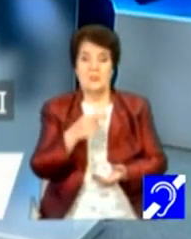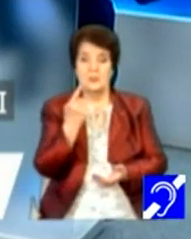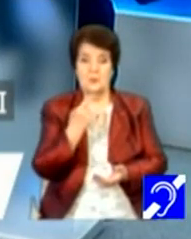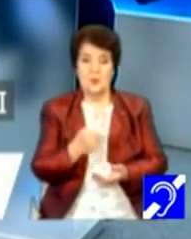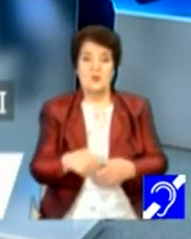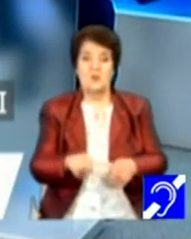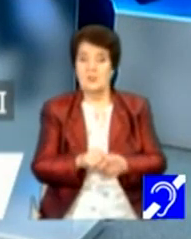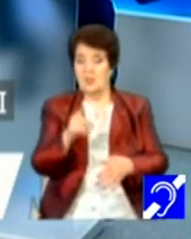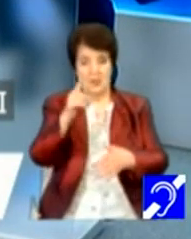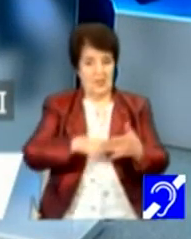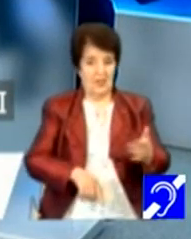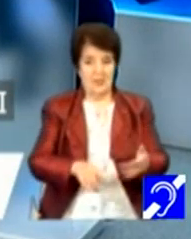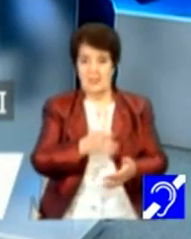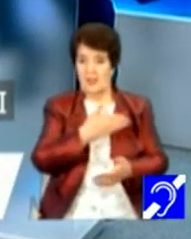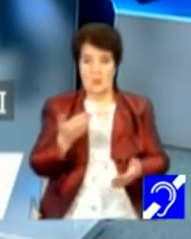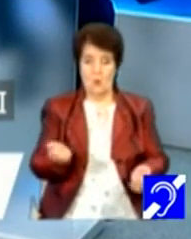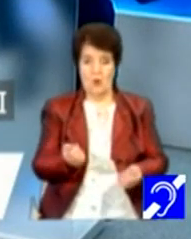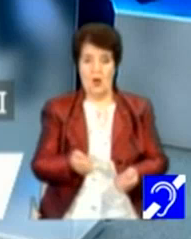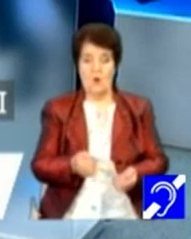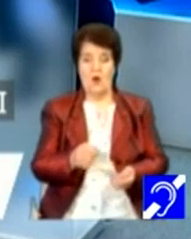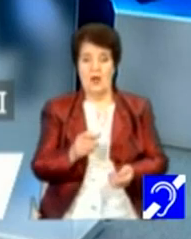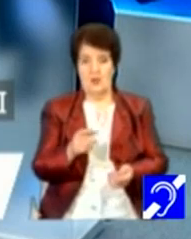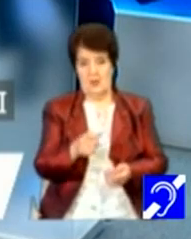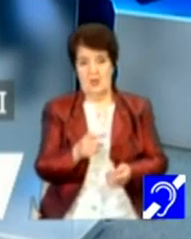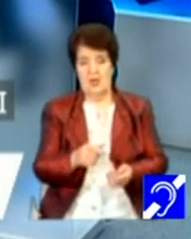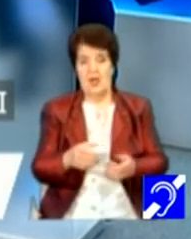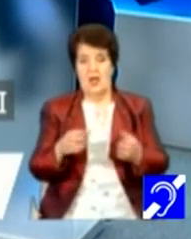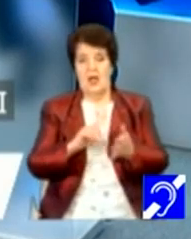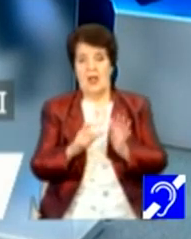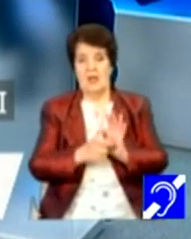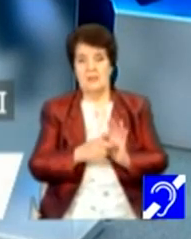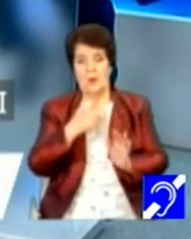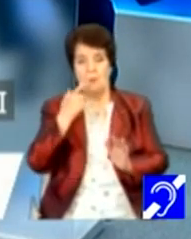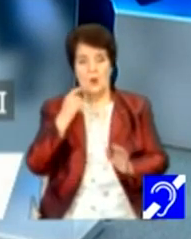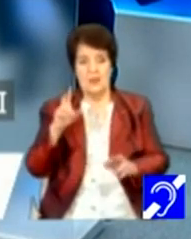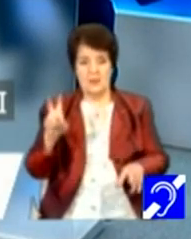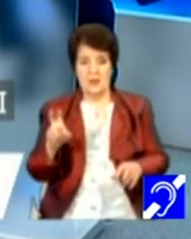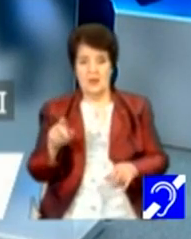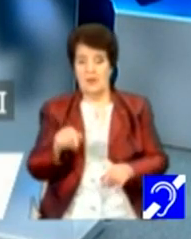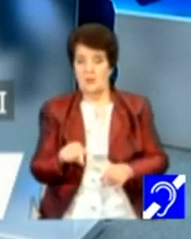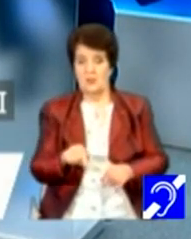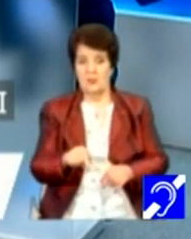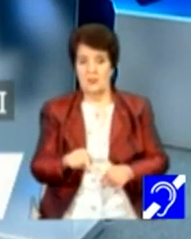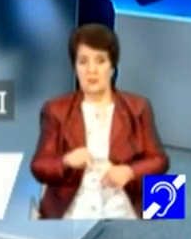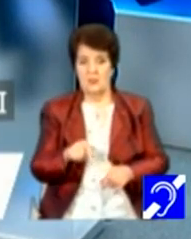și așa n-au încredere în clasa politică și au, cum spuneam, venituri modeste